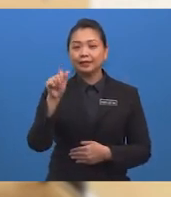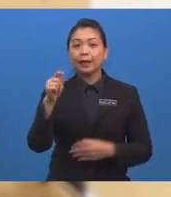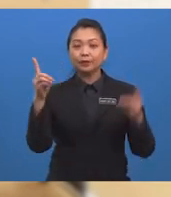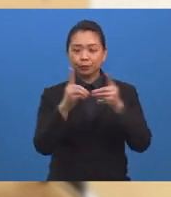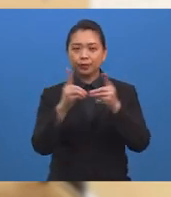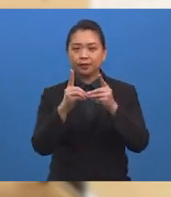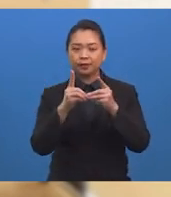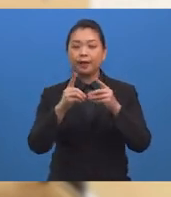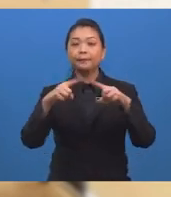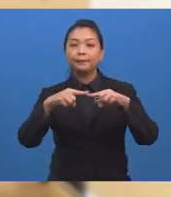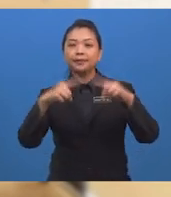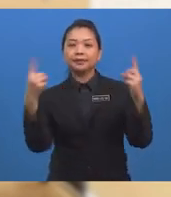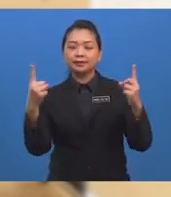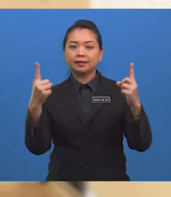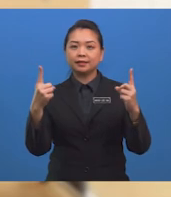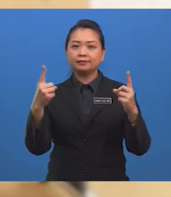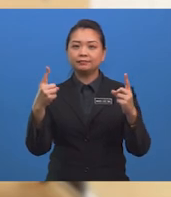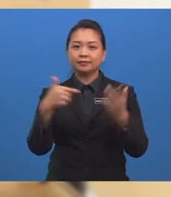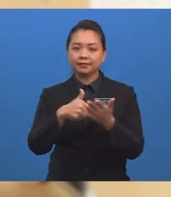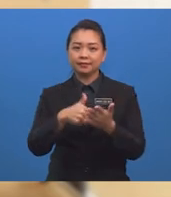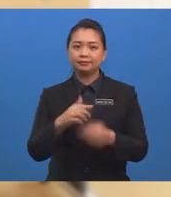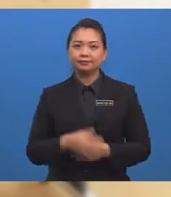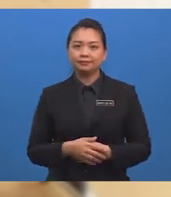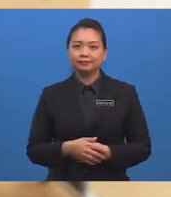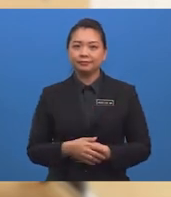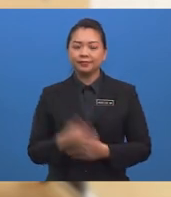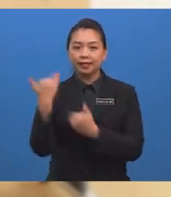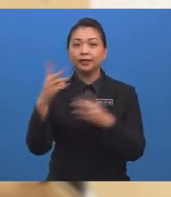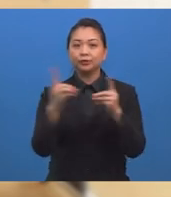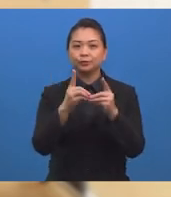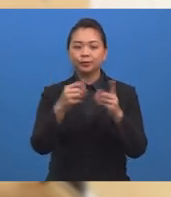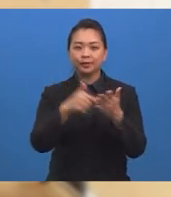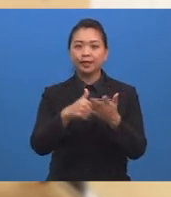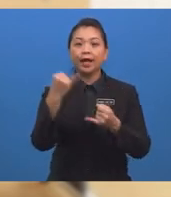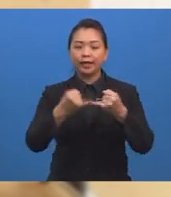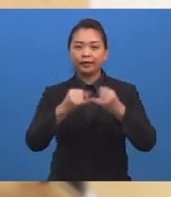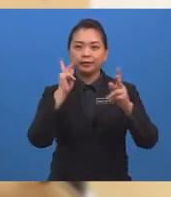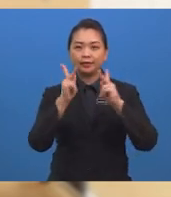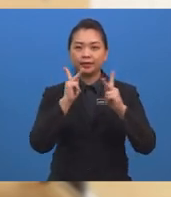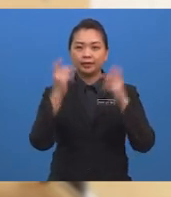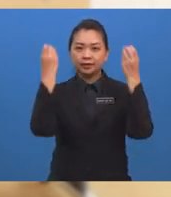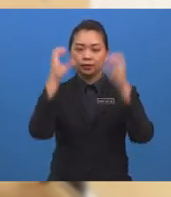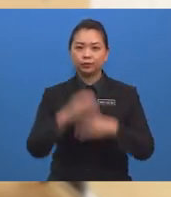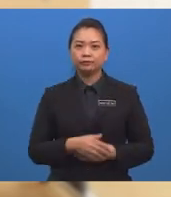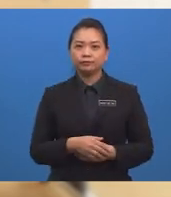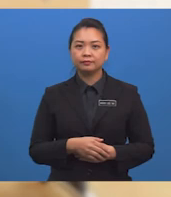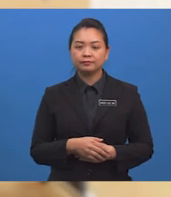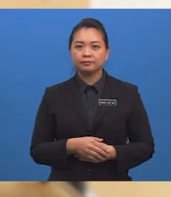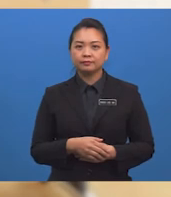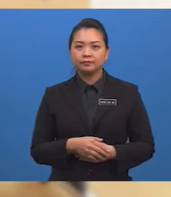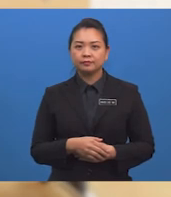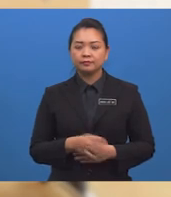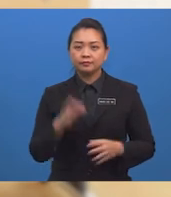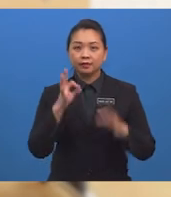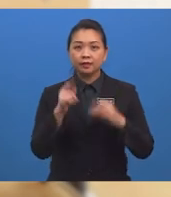berjumpa, terpisah jua. Moga bertemu di lain waktu. Akhir kata dari cikgu, bermimpilah setinggi